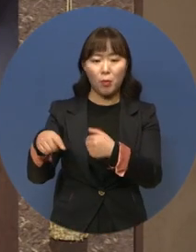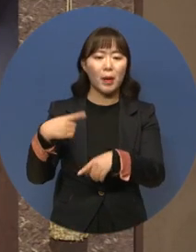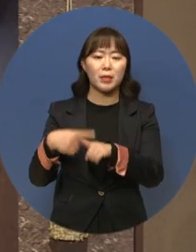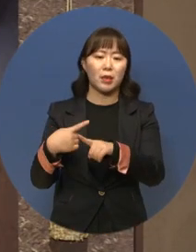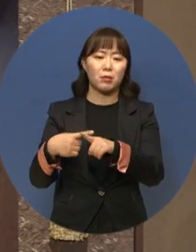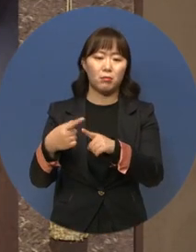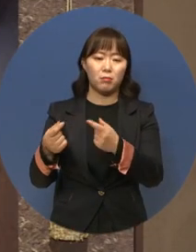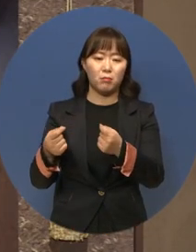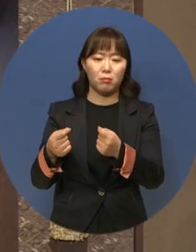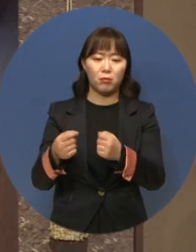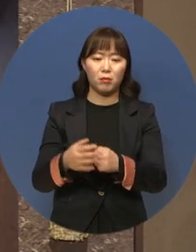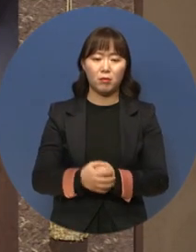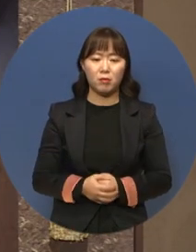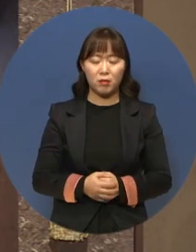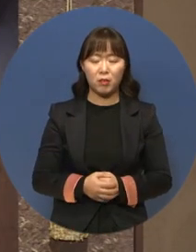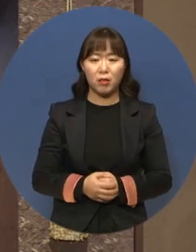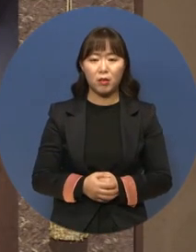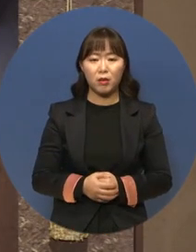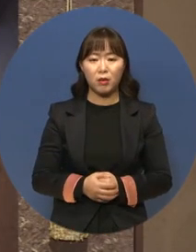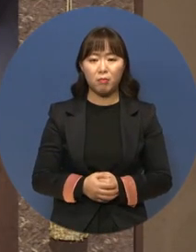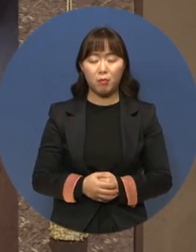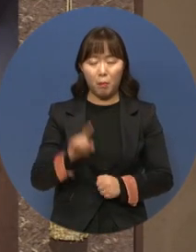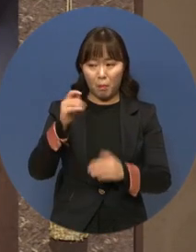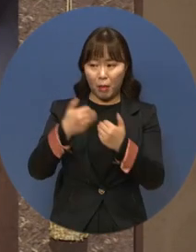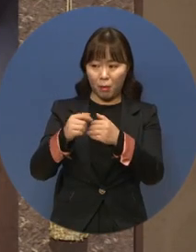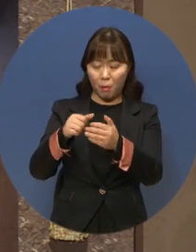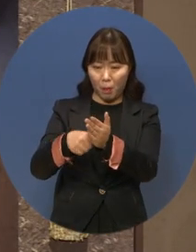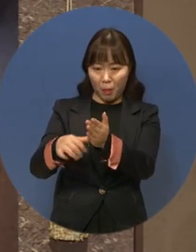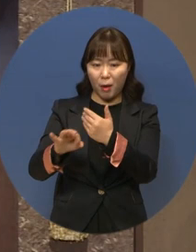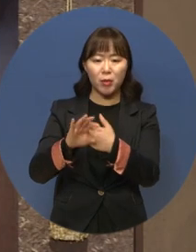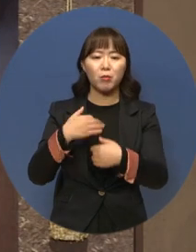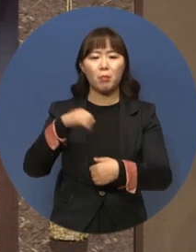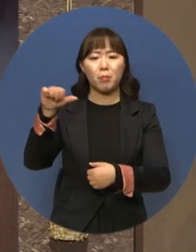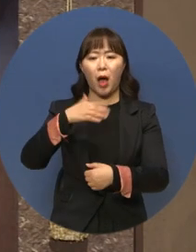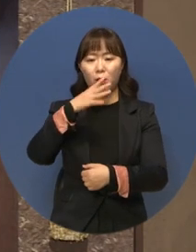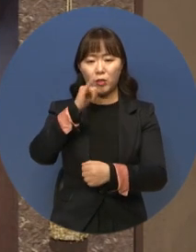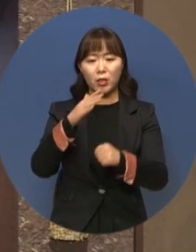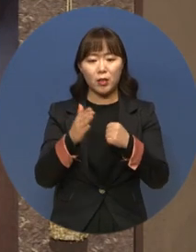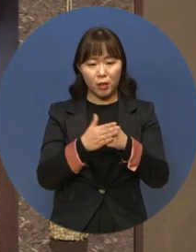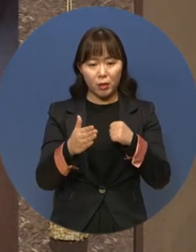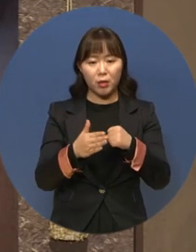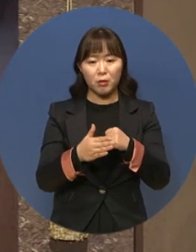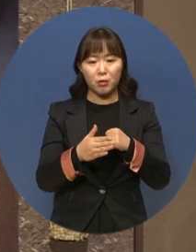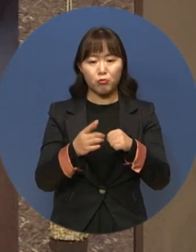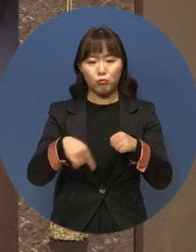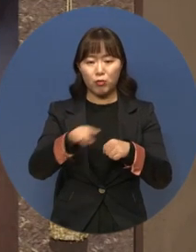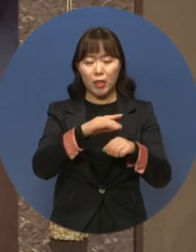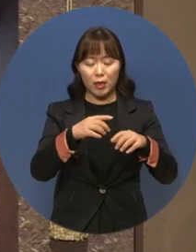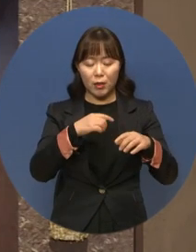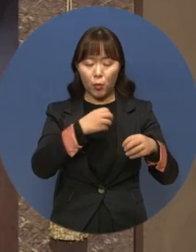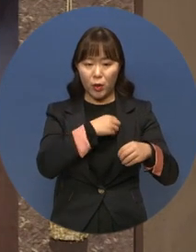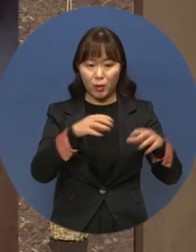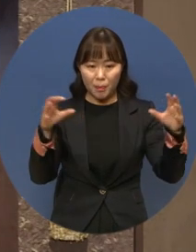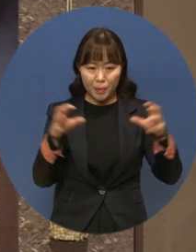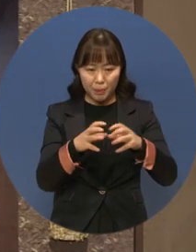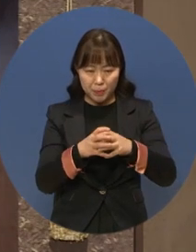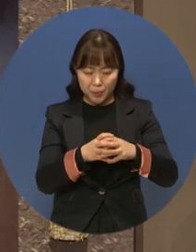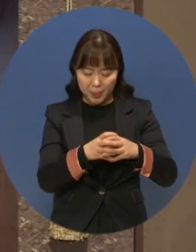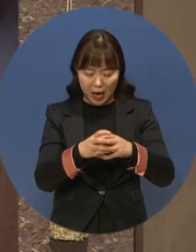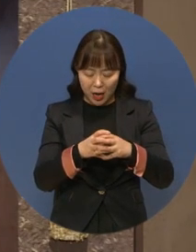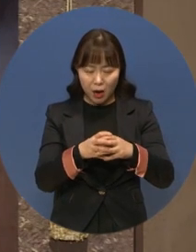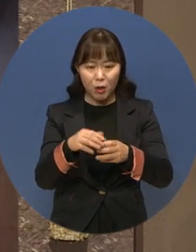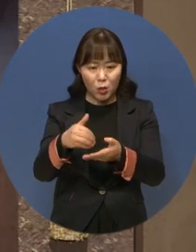예. 그렇기 때문에 철저하게 저희 장애인 당원들이 똘똘 뭉쳐서 우리 요구사항을